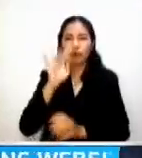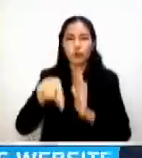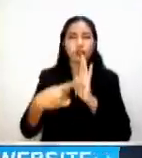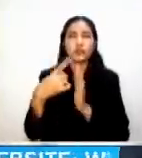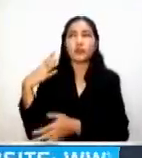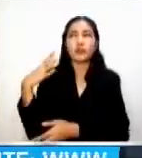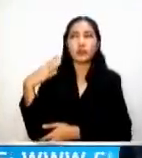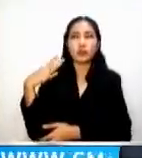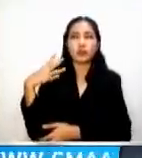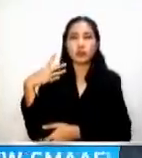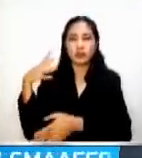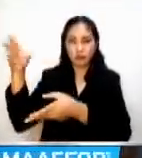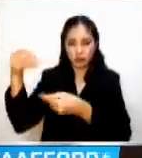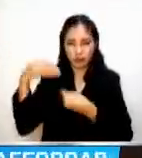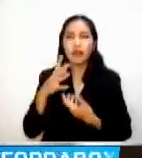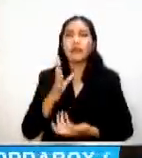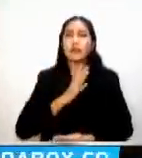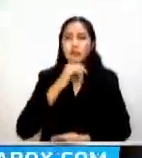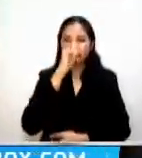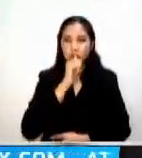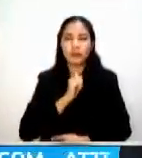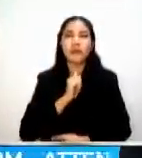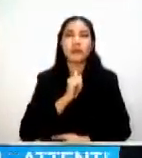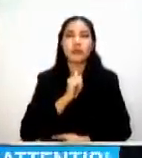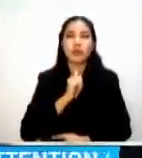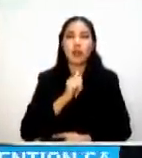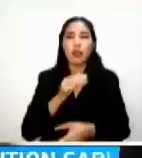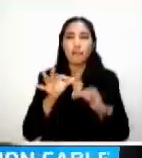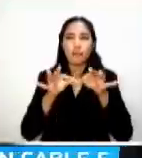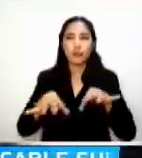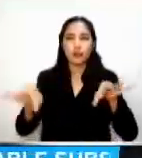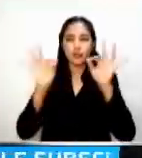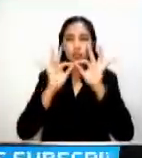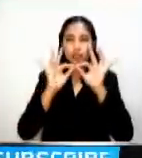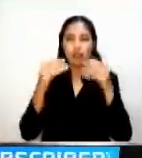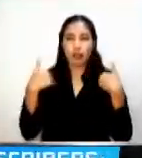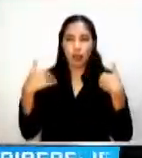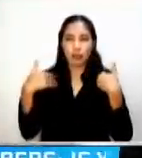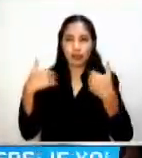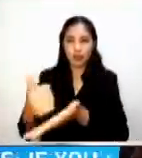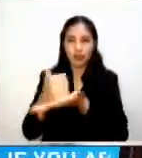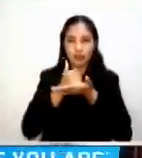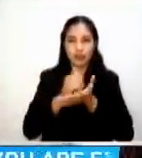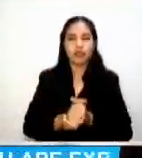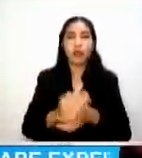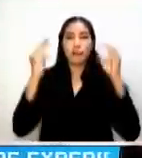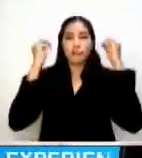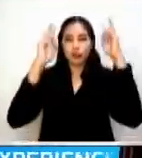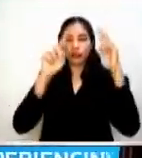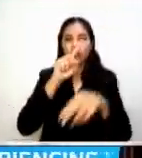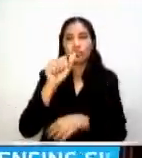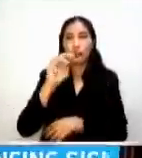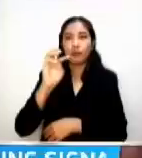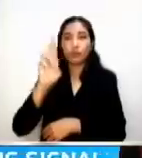ayuda. Okay lang naman daw dahil mas importante ay nakatanggal sila ng tulong. Sabi ni Mayor Zamora, maglalaan sila ng fast lane